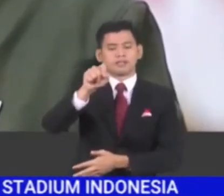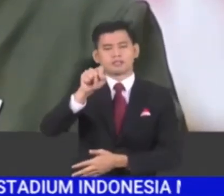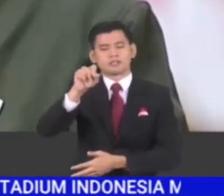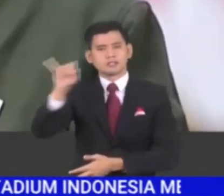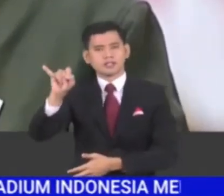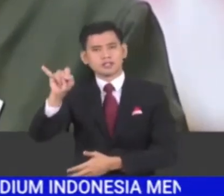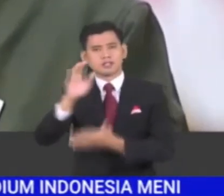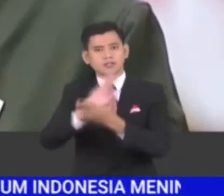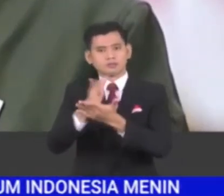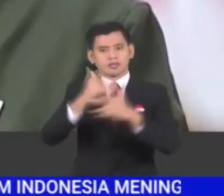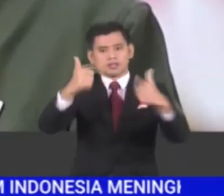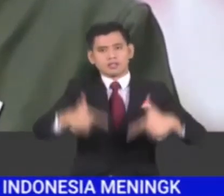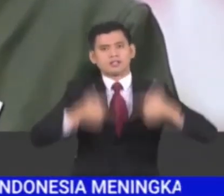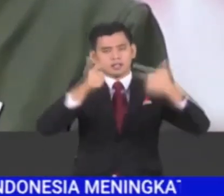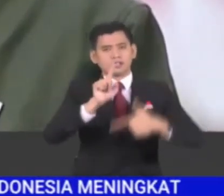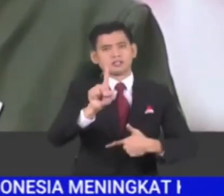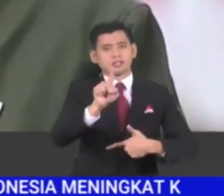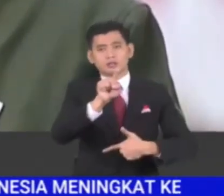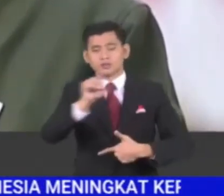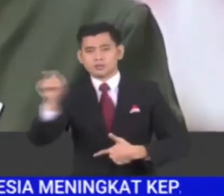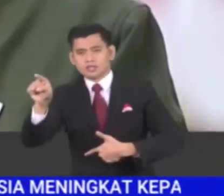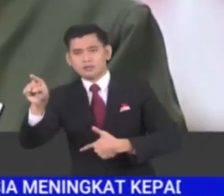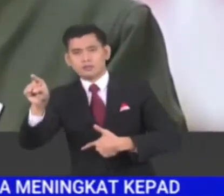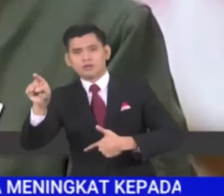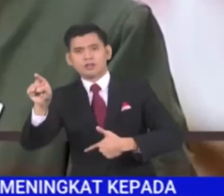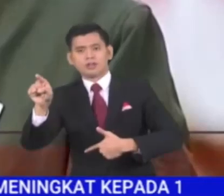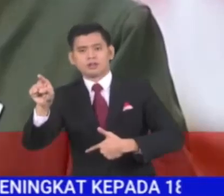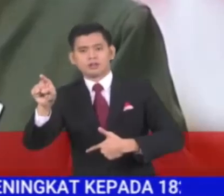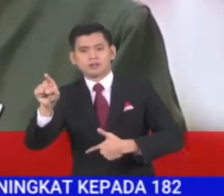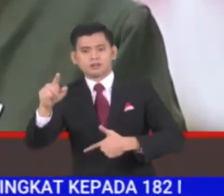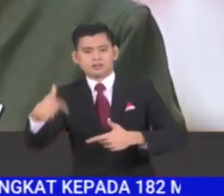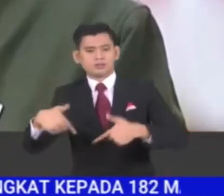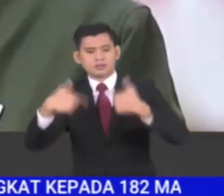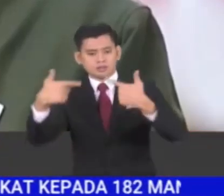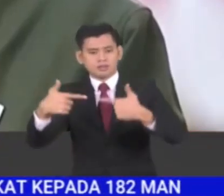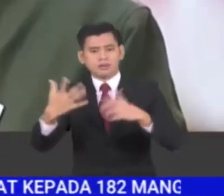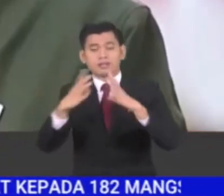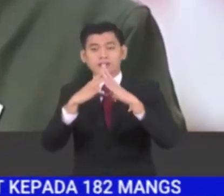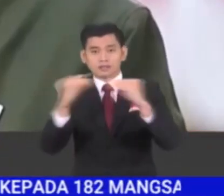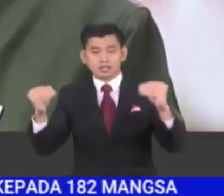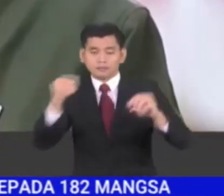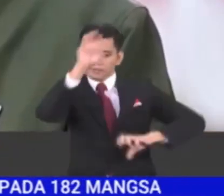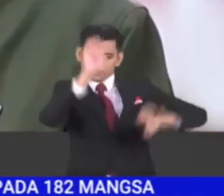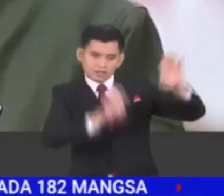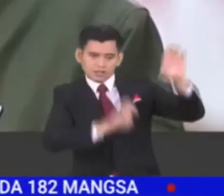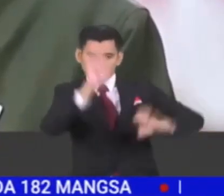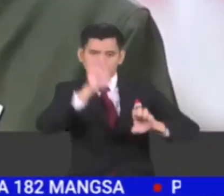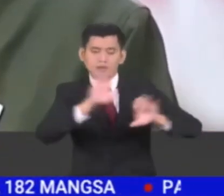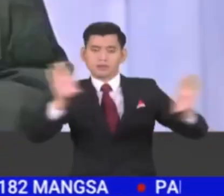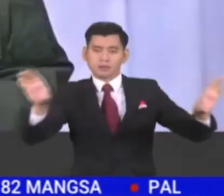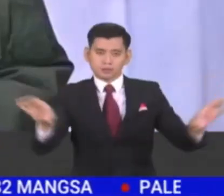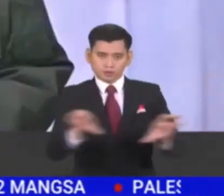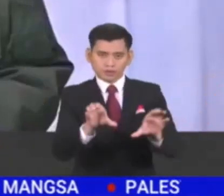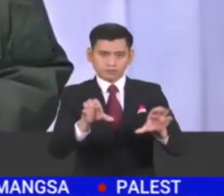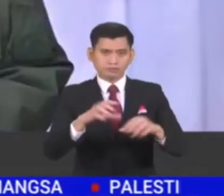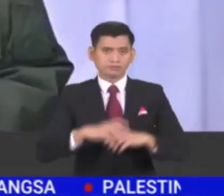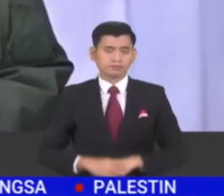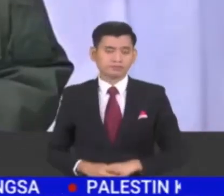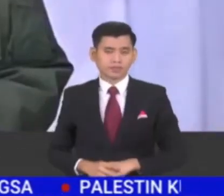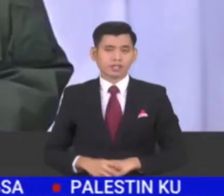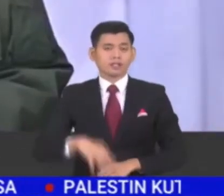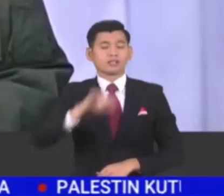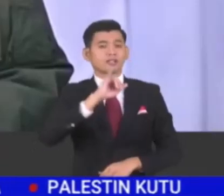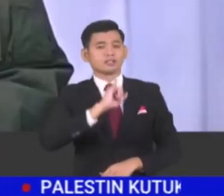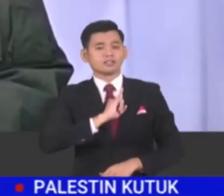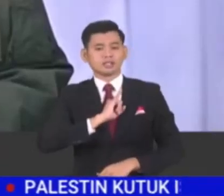sementara Liga 1 sampai evaluasi dan perbaikan prosedur pengamanan dilakukan